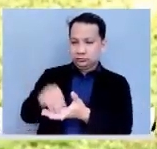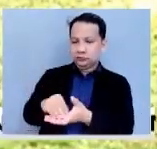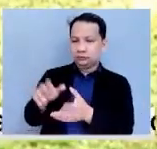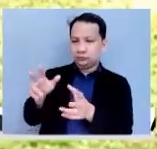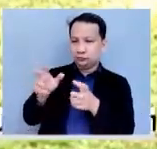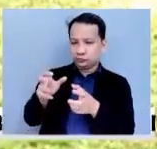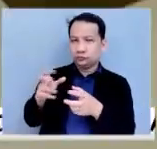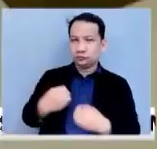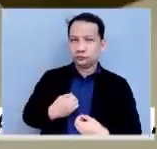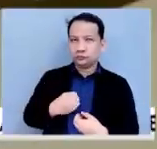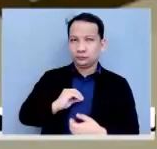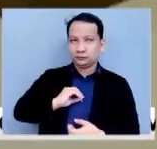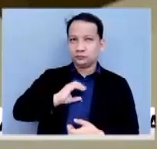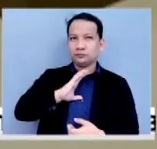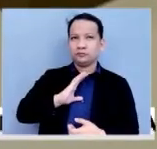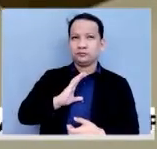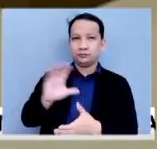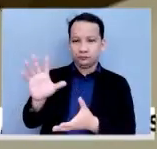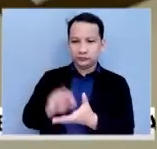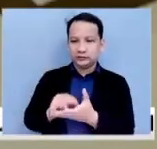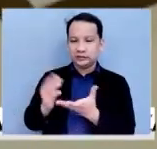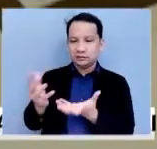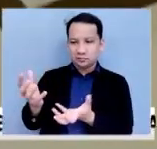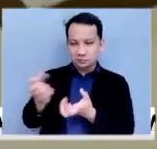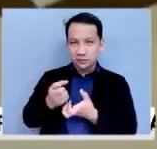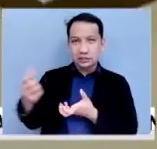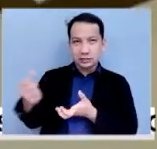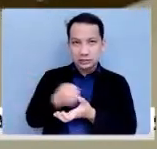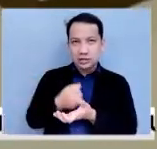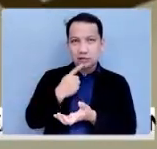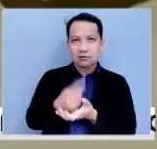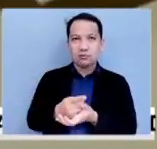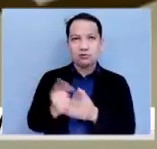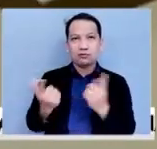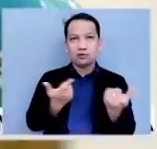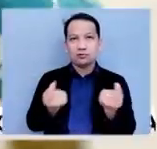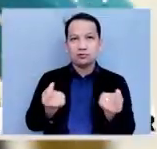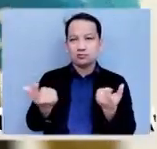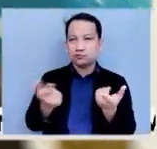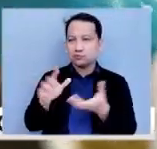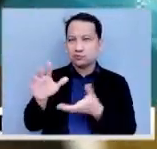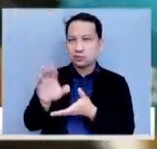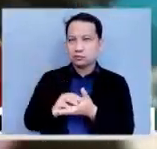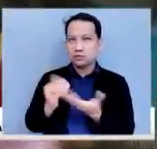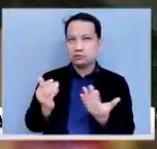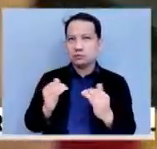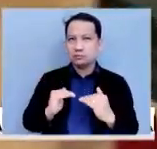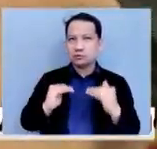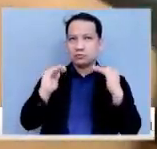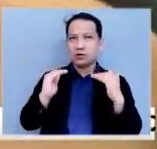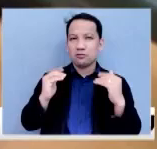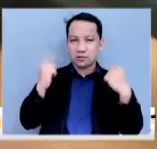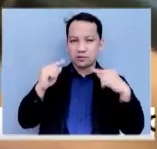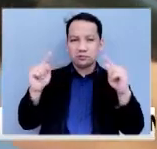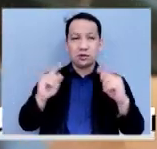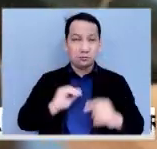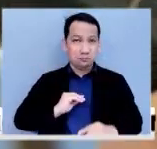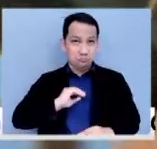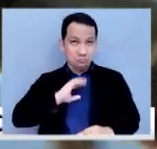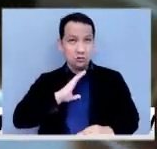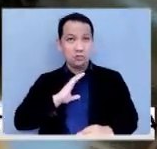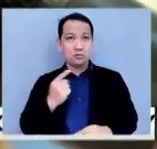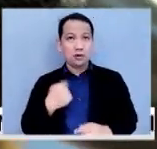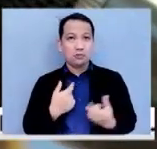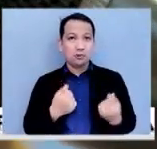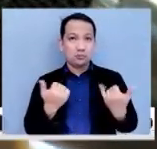doon po ako humugot na kung paano sila gumalaw, yun din ang gagawin ko. At hanggang ngayon, yung motivation na yun,